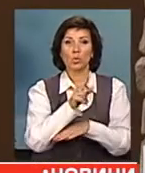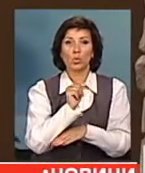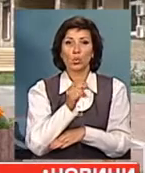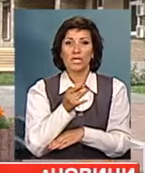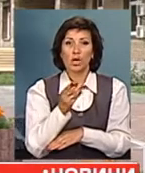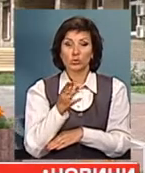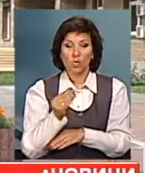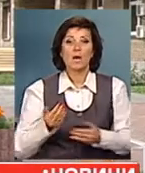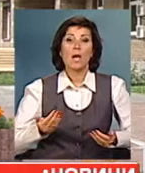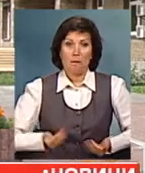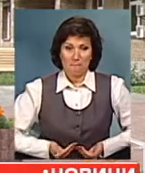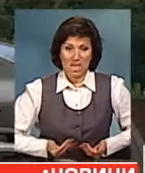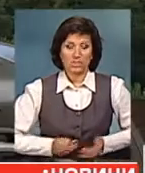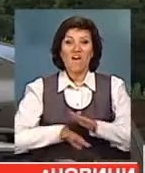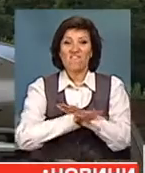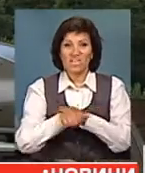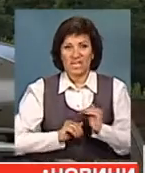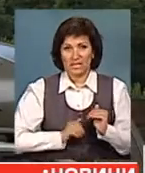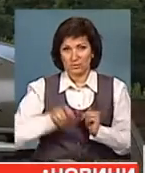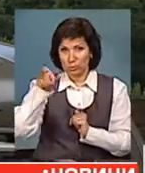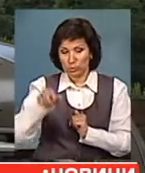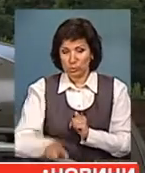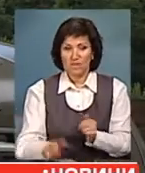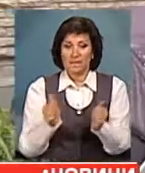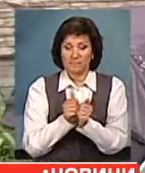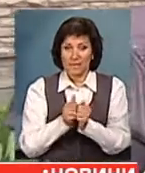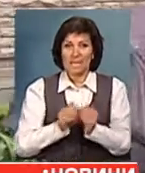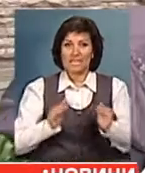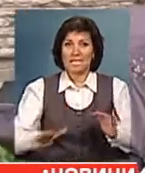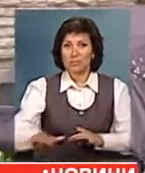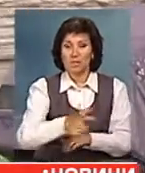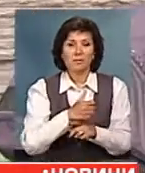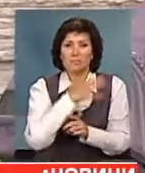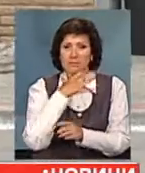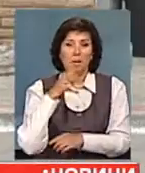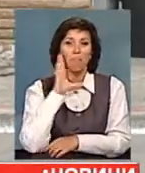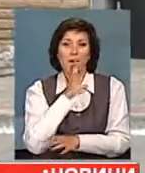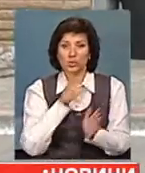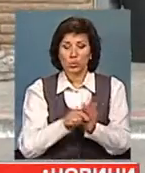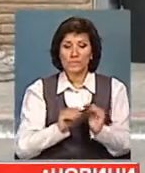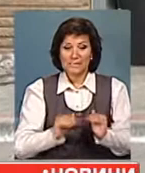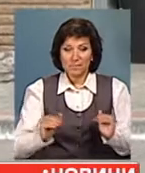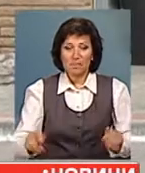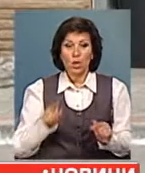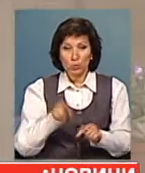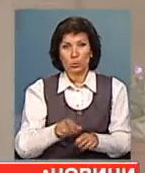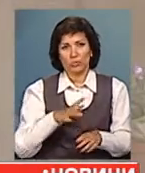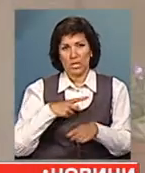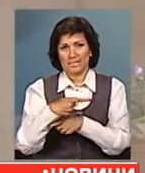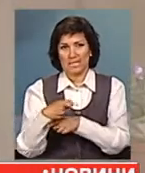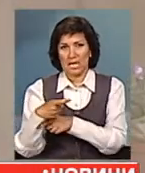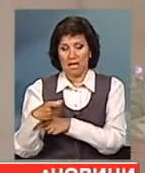Кудряшовій мешкає викрадений держслужбовець. Навпроти під'їзду дитячий майданчик, де повно матусі з дітьми. Тут же невідомі зчинили